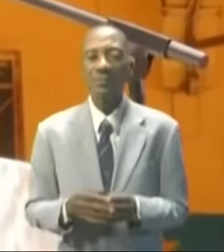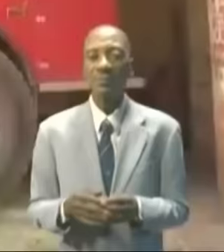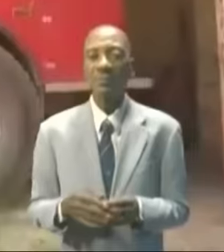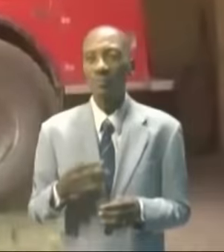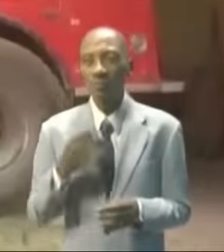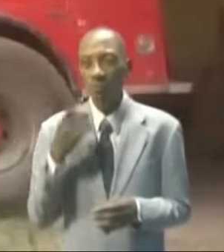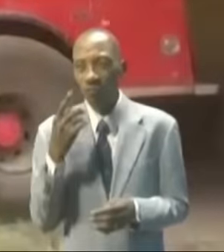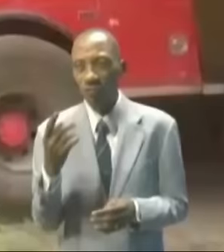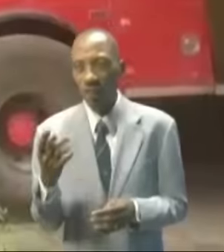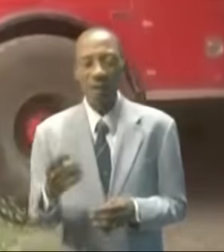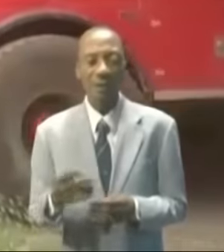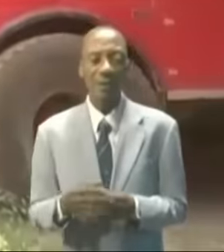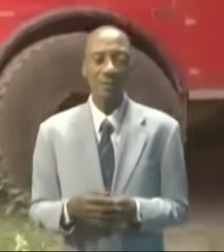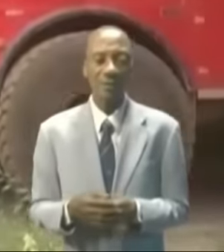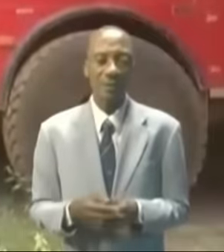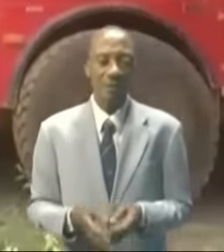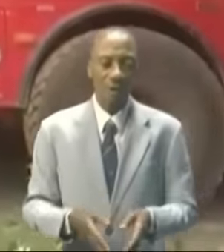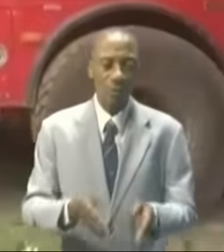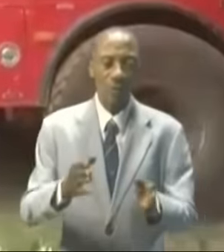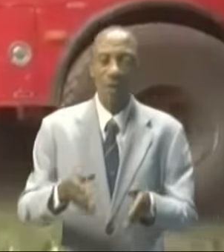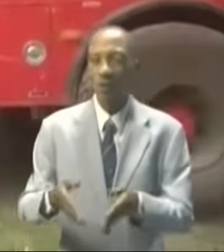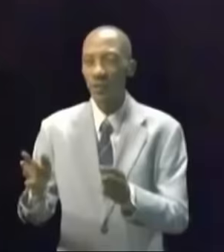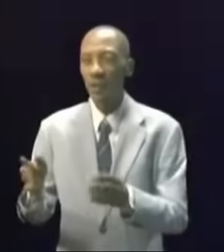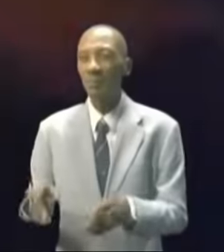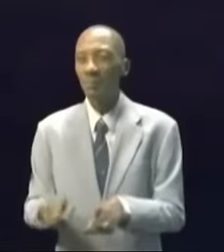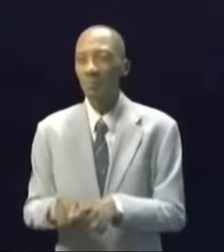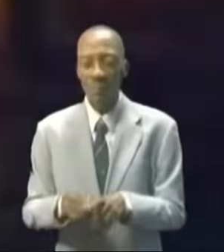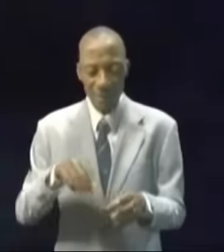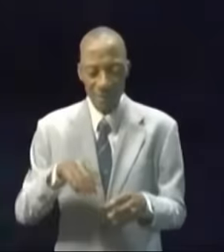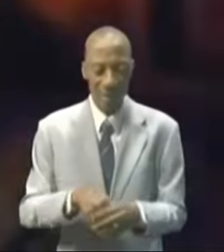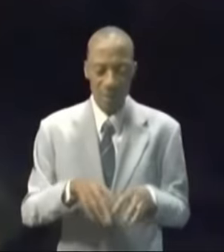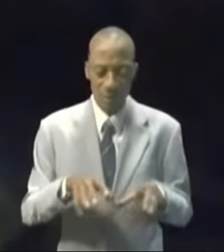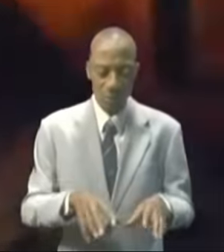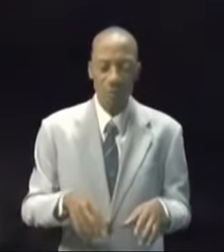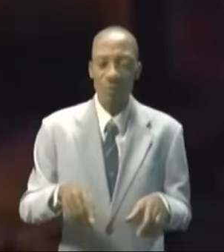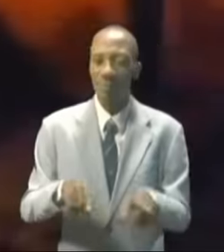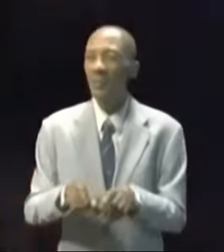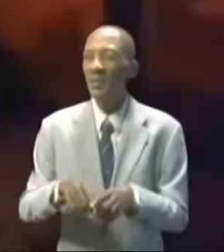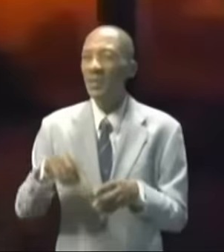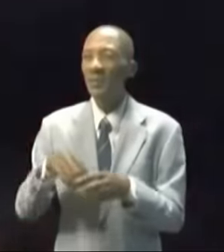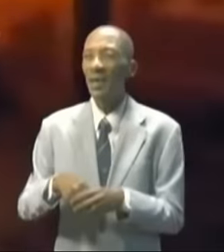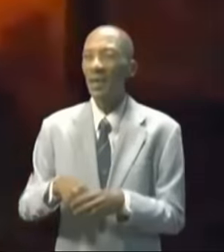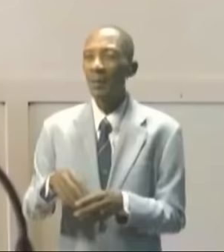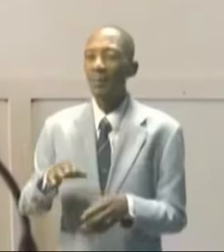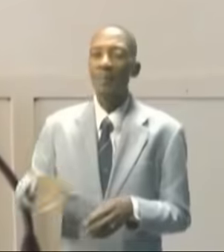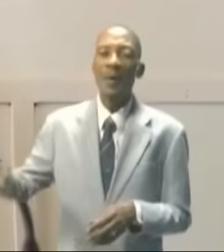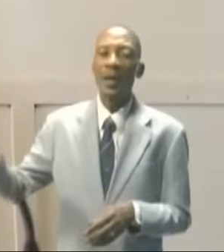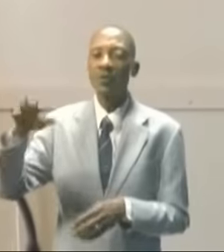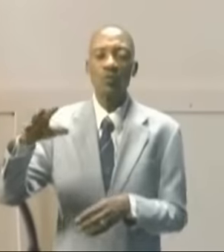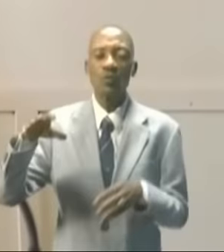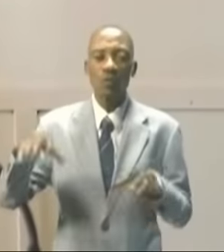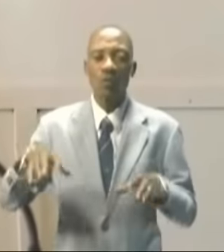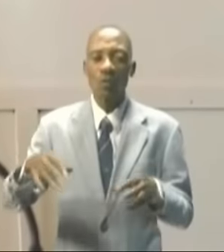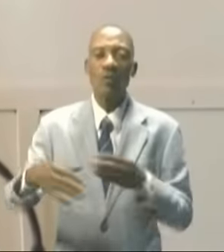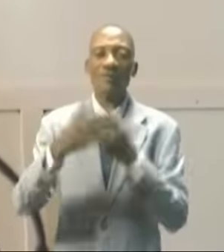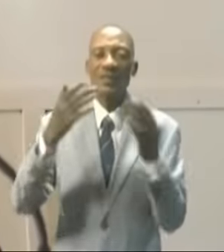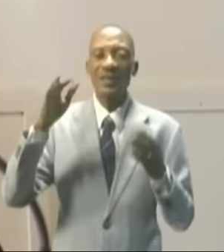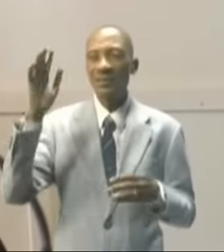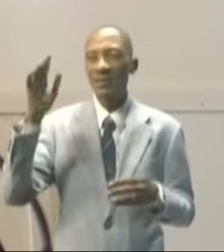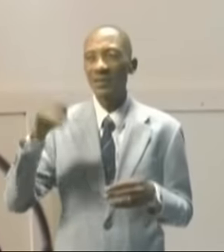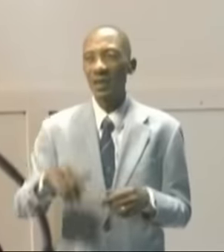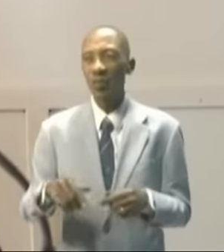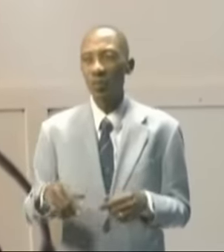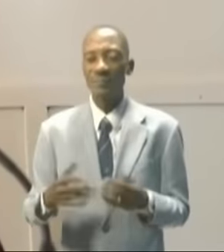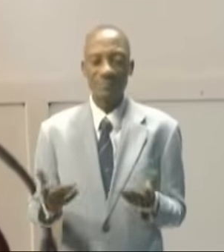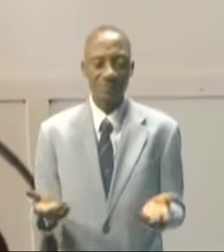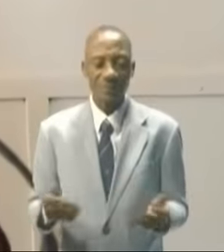Tamba. Likasi est doté d'un véhicule anti-incendie, prêt à parer à toute éventualité. L'autorité urbaine,